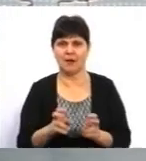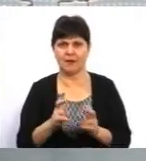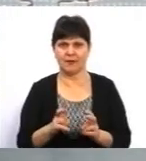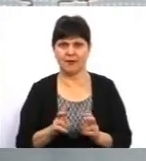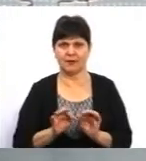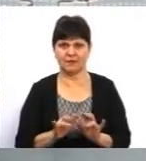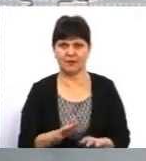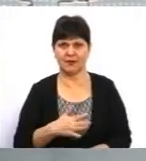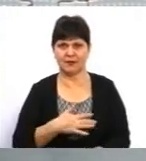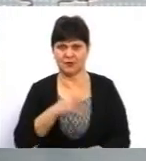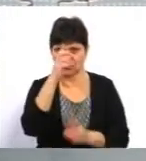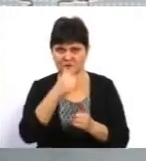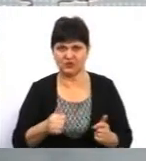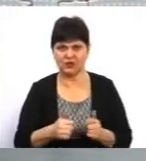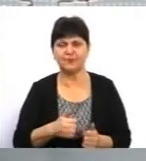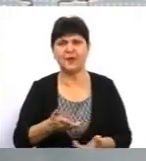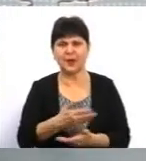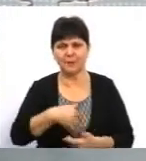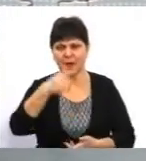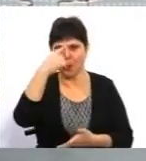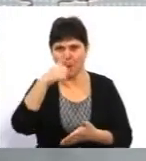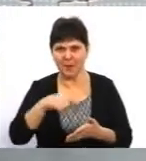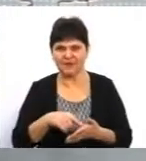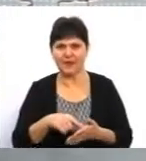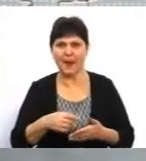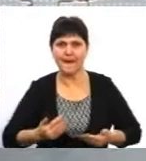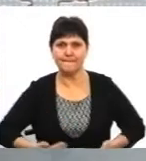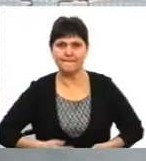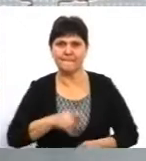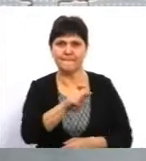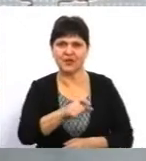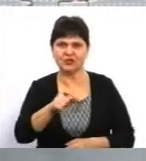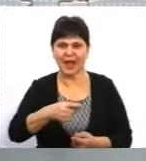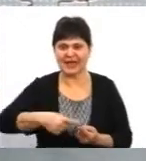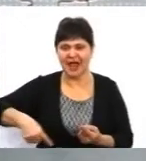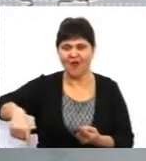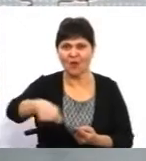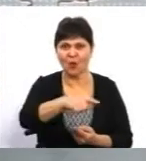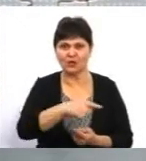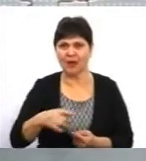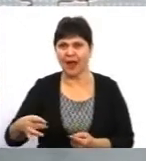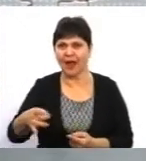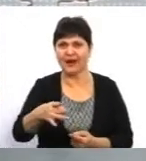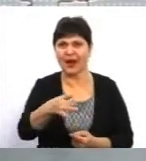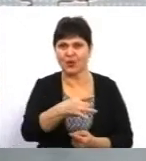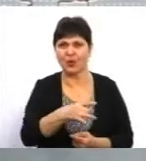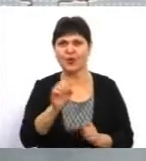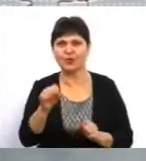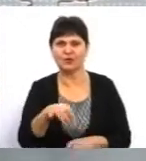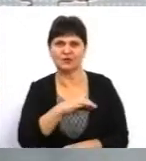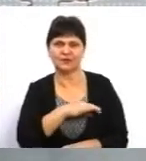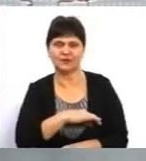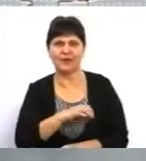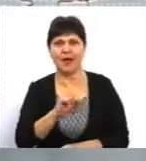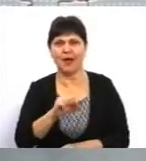що і мешканці навколишніх районів також скоро будуть мати можливість скористатися цією послугою. Але наразі вона доступна